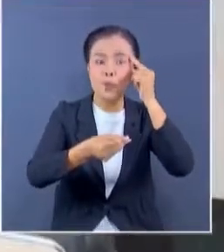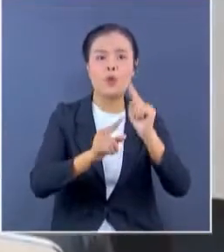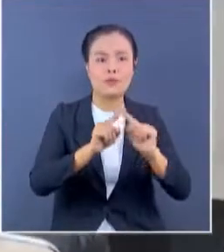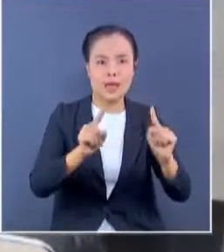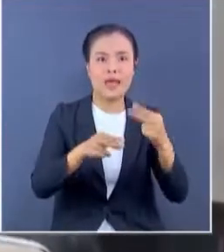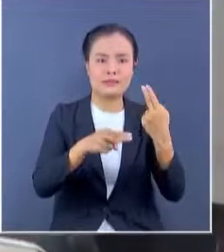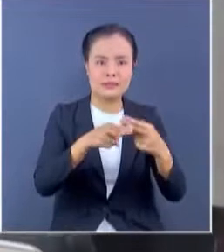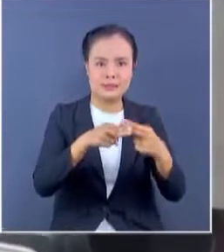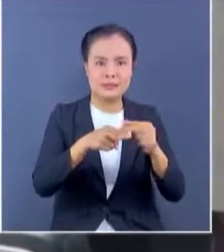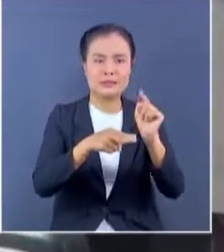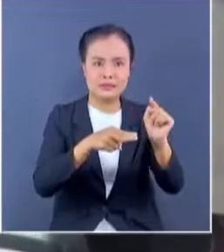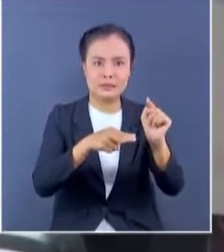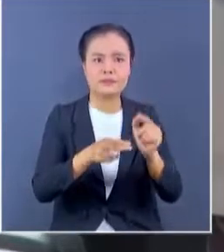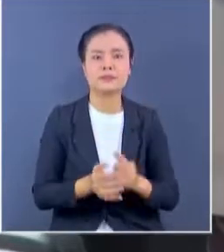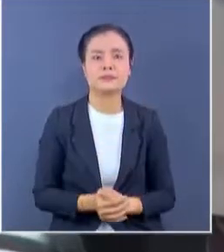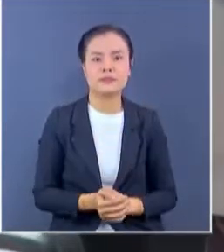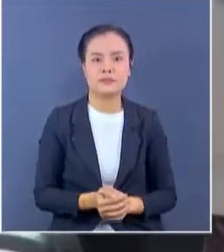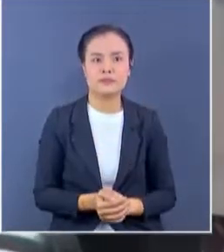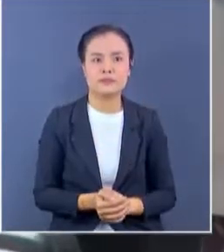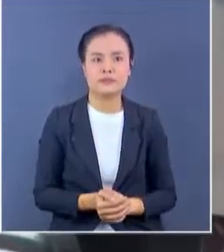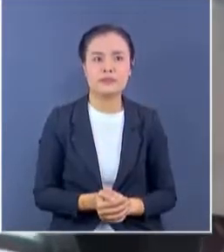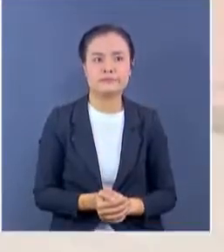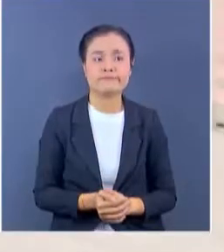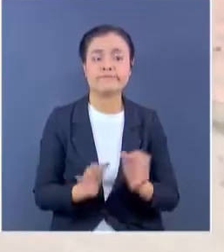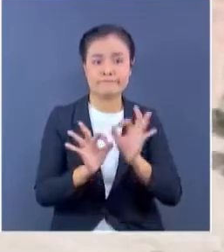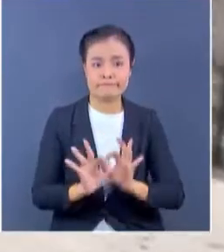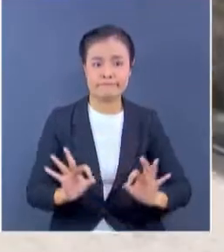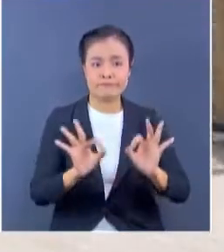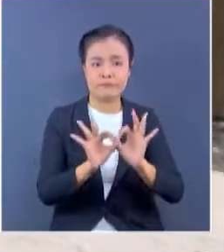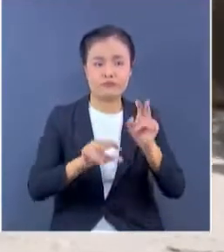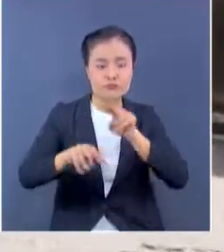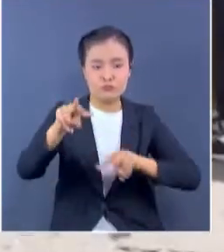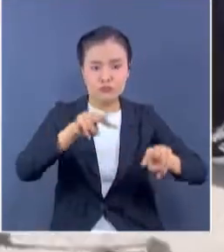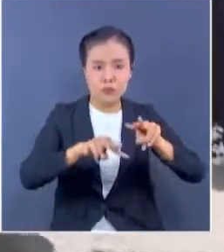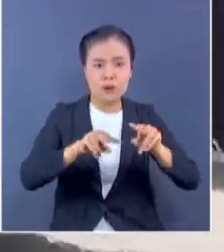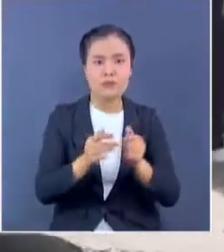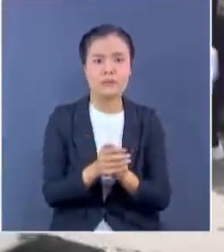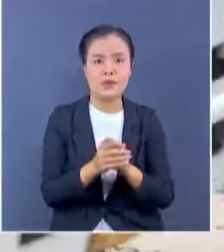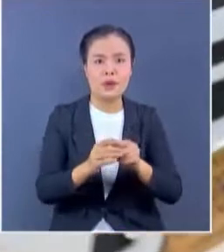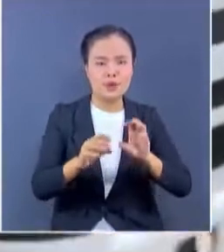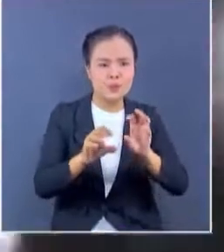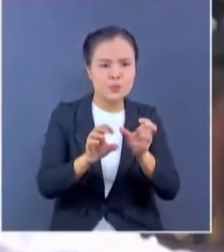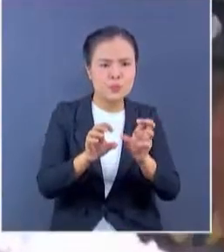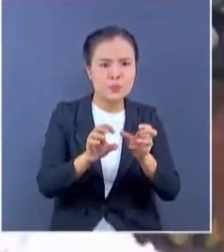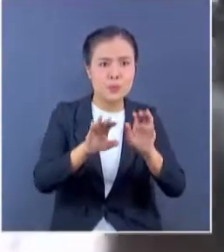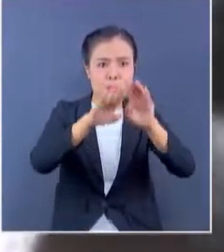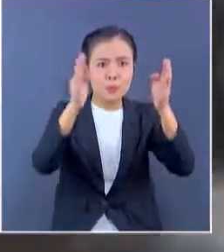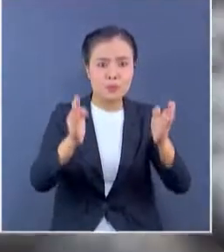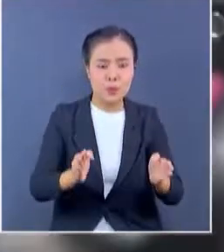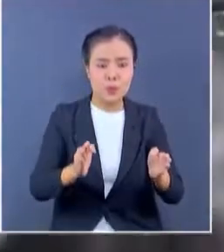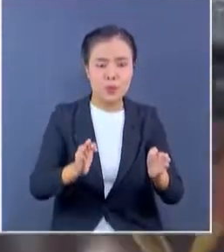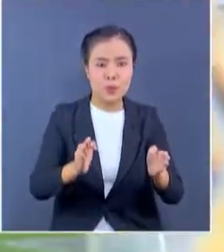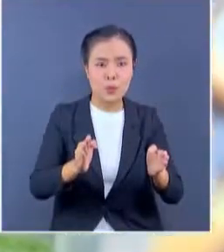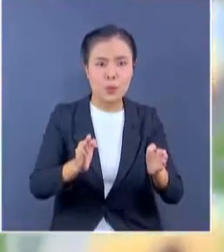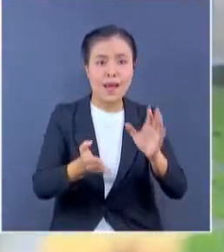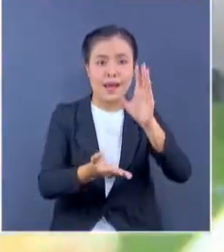แต่ปรากฏชื่อตำรวจนายนี้ครับและที่สำคัญนะครับพอเข้าไปตรวจค้นก็มีตู้เซฟอยู่บนบริเวณห้องนอนชั้น2ของนายเม